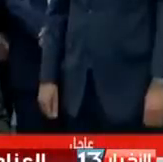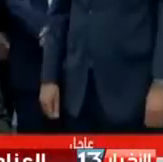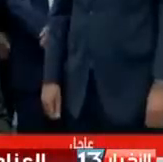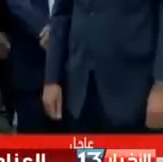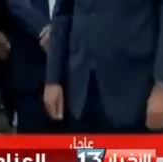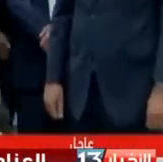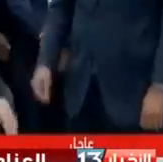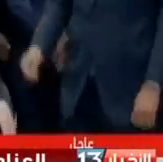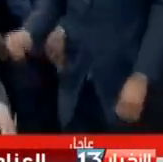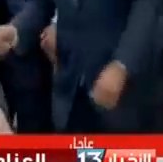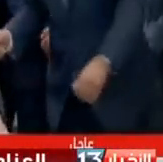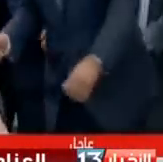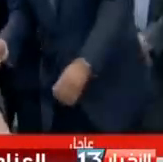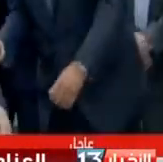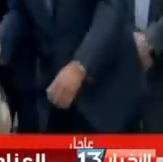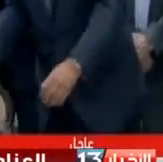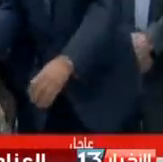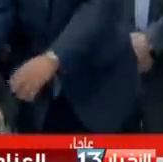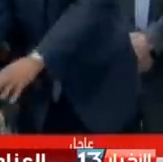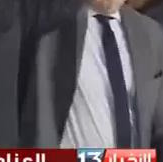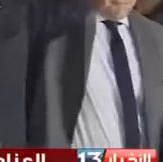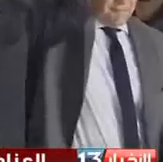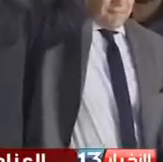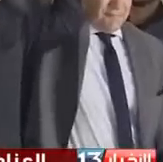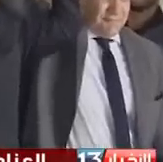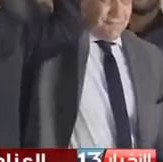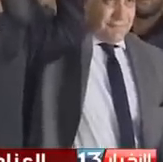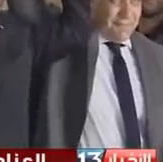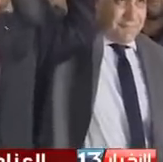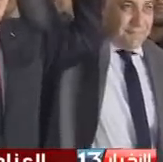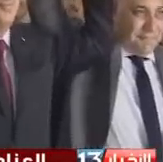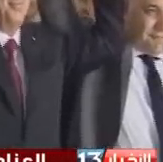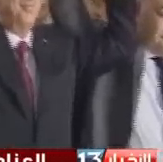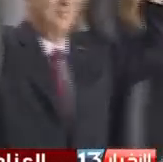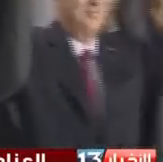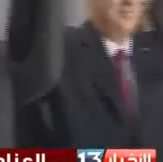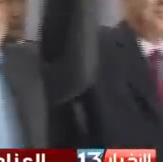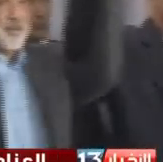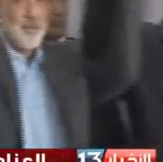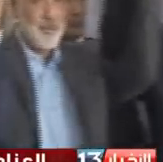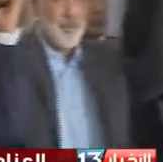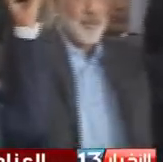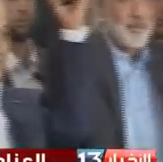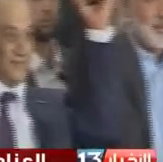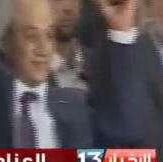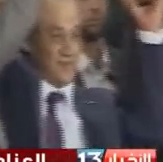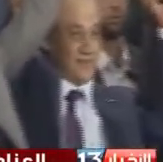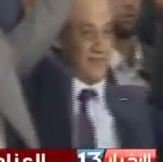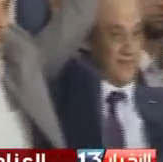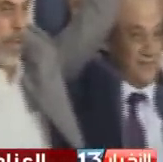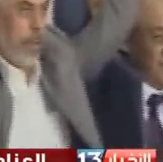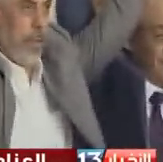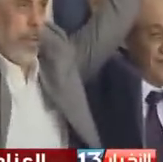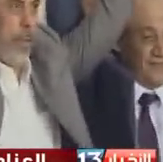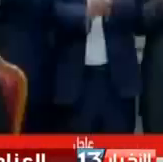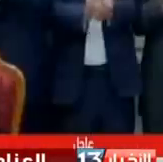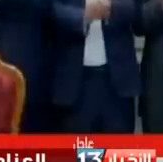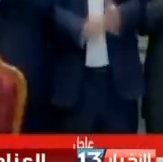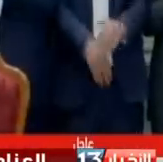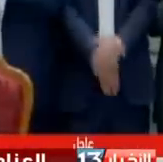ترحيب أممي وأمريكي بتوقيع ورقة المصالحة الفلسطينية بين حركتي فتح وحماس بعد سنوات من الانقسام.